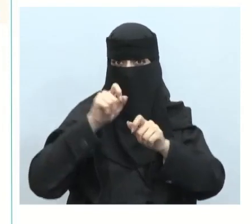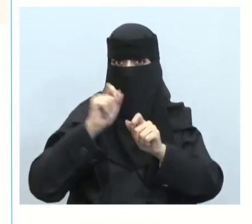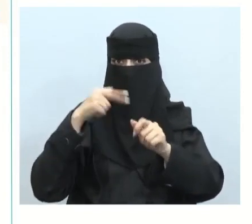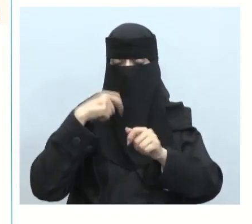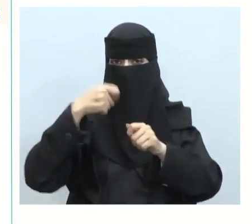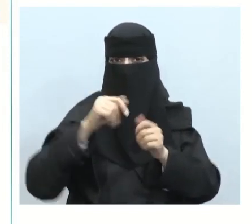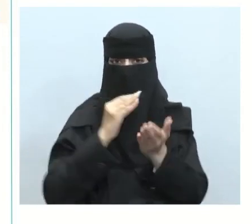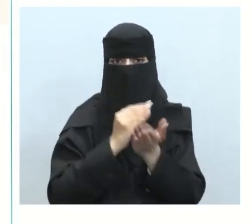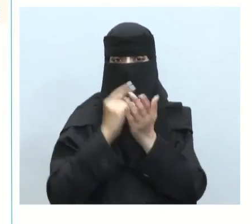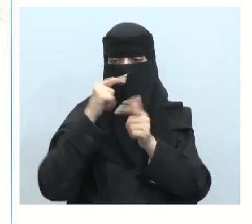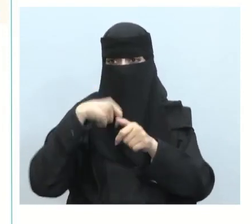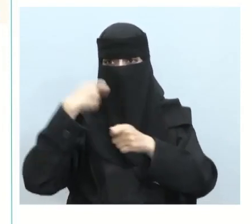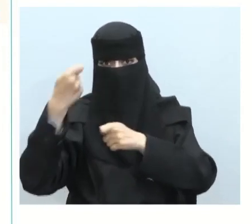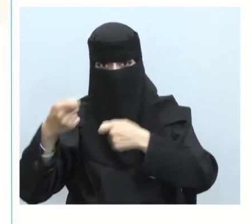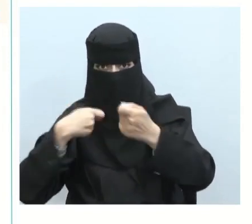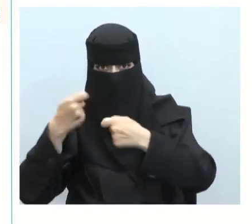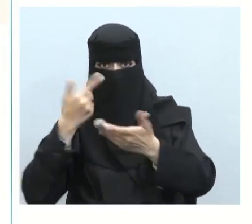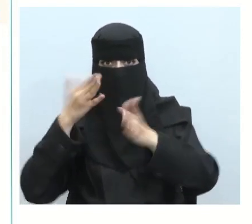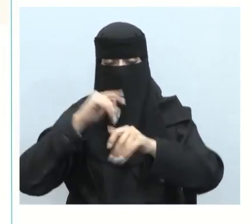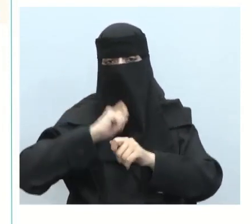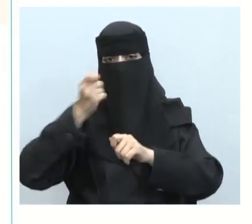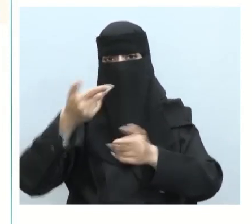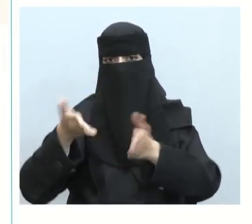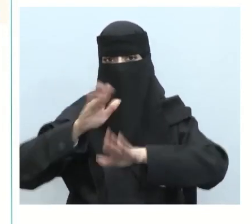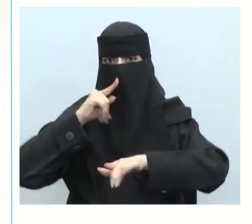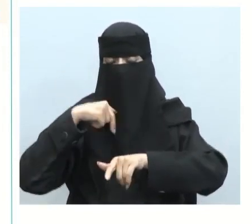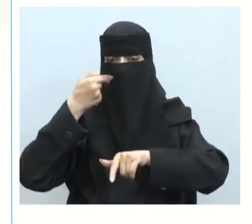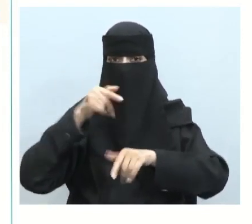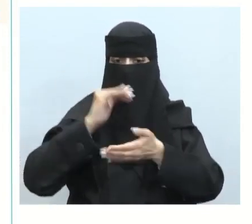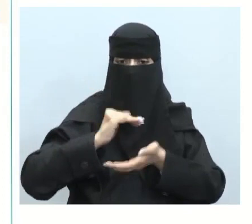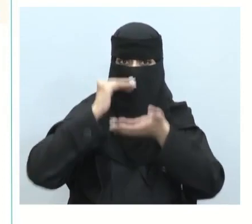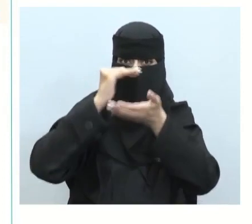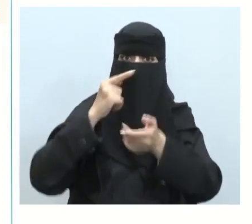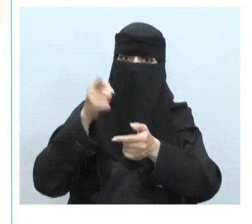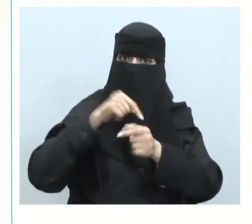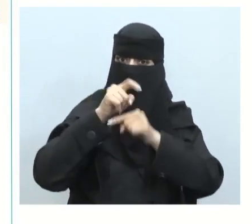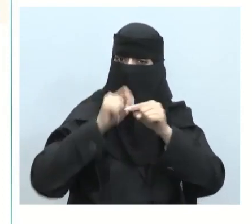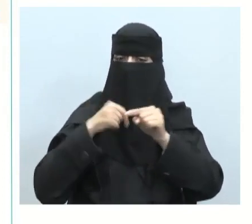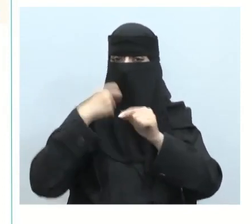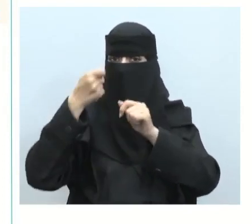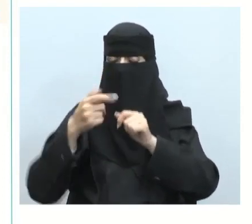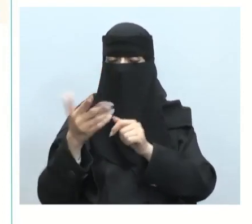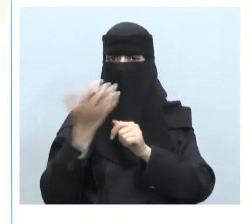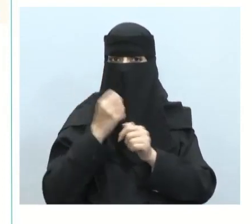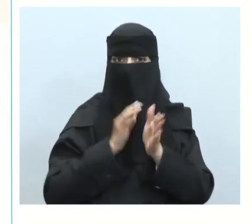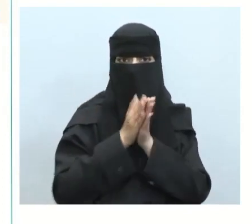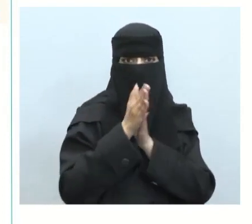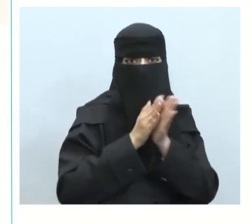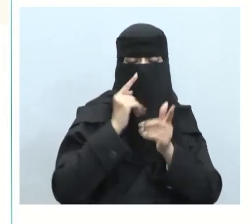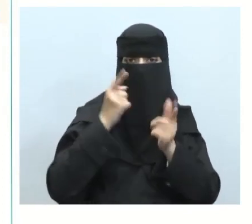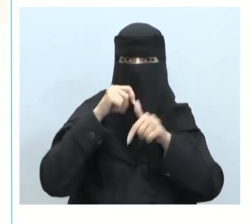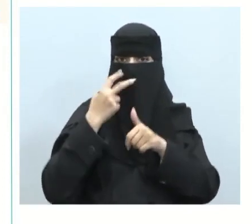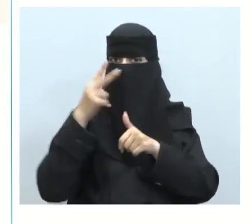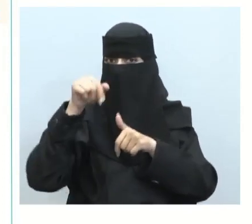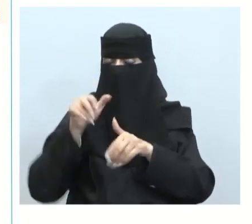الاجر بالقطعه وبالتالي اذا ينظرون كل ما انتجت قطعه كلما اخذت مثلا مقابل على انتاجك وبالتالي هي